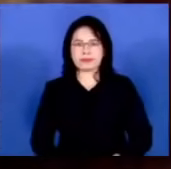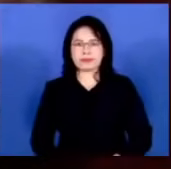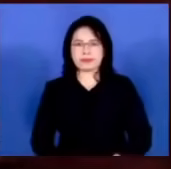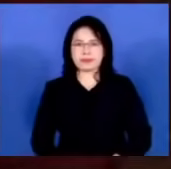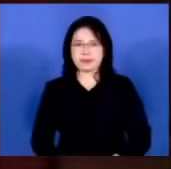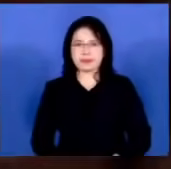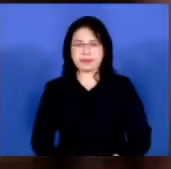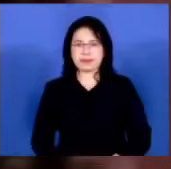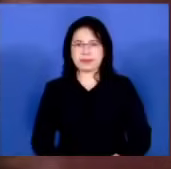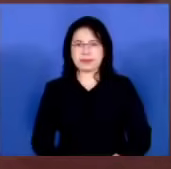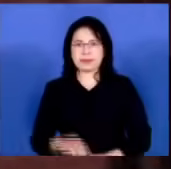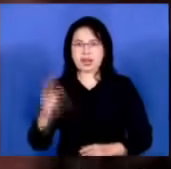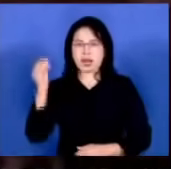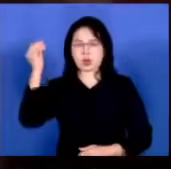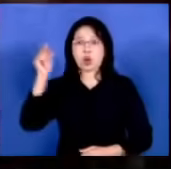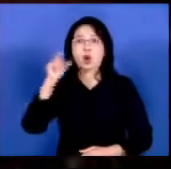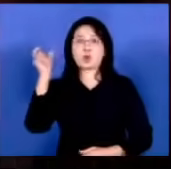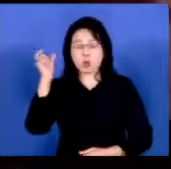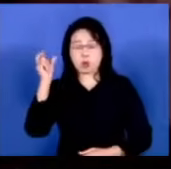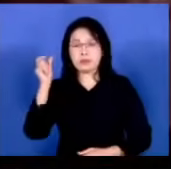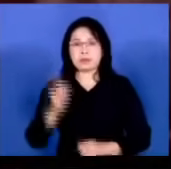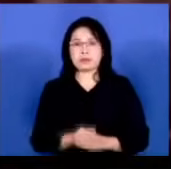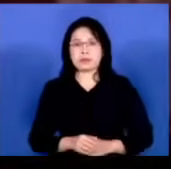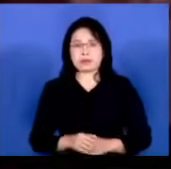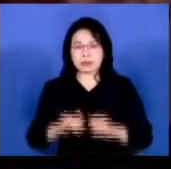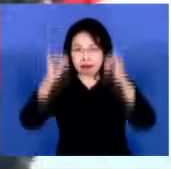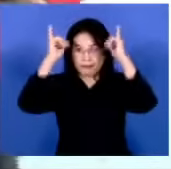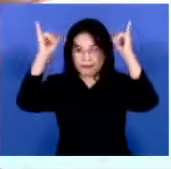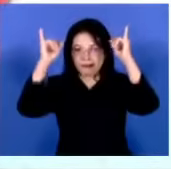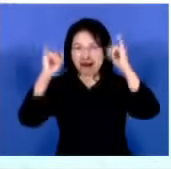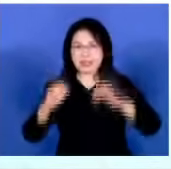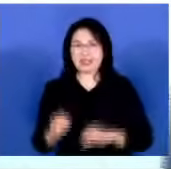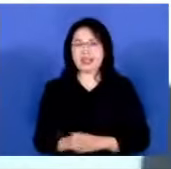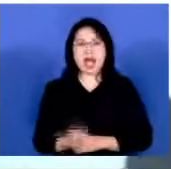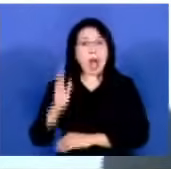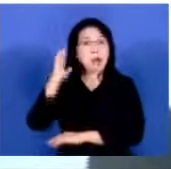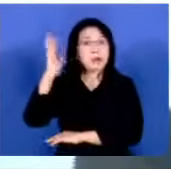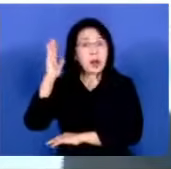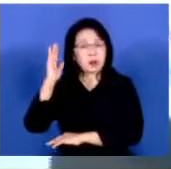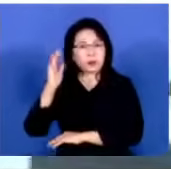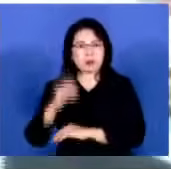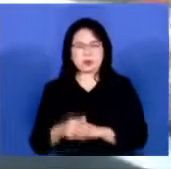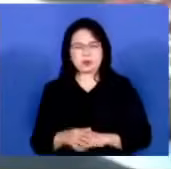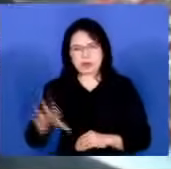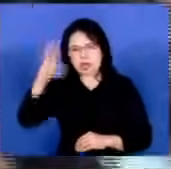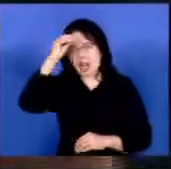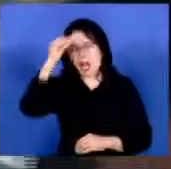terjadi ketua umum PDI Perjuangan megawatiekarnori berpidatotik menanggapi situasitik